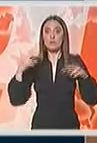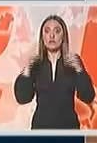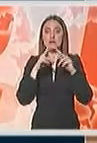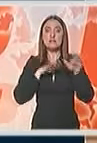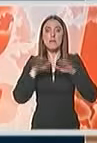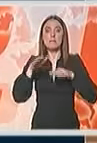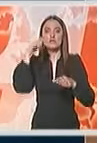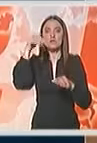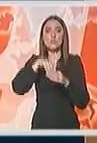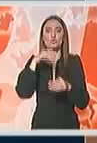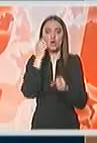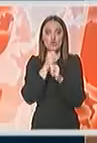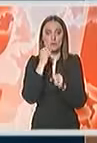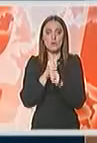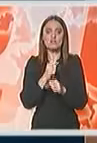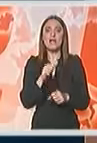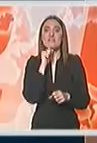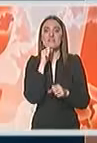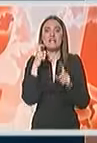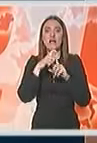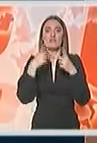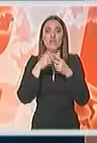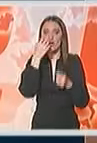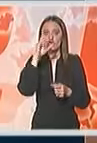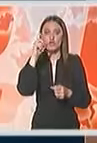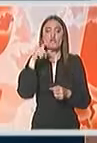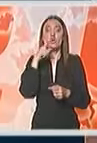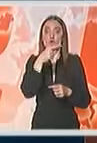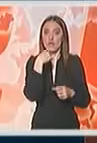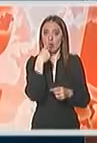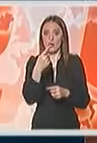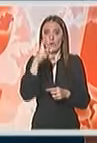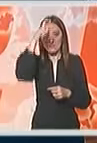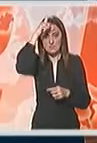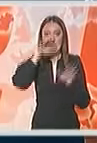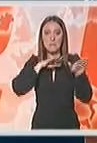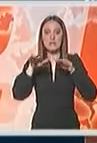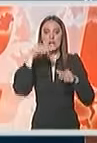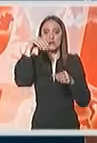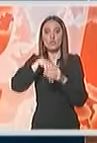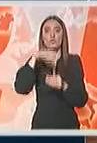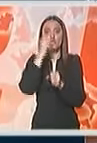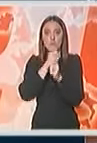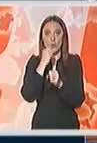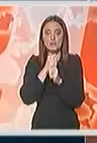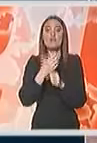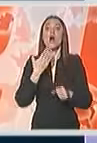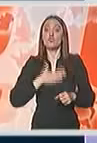sa ministrom unutrašnjih poslova Ivicom Dačićem. Dačić je istakao da Srpsko ministarstvo unutrašnjih